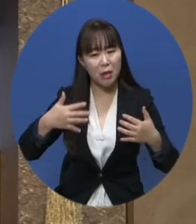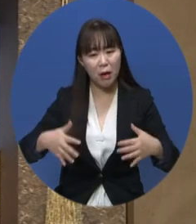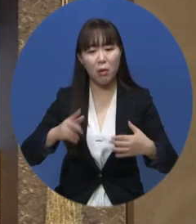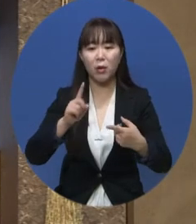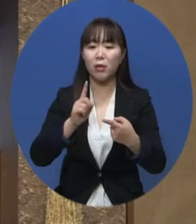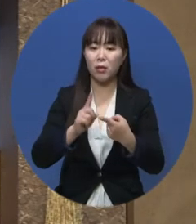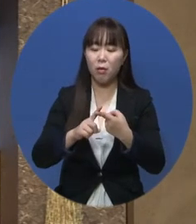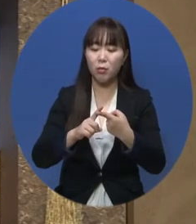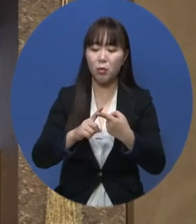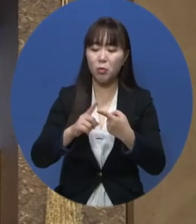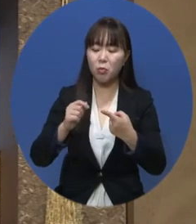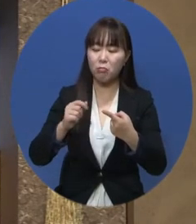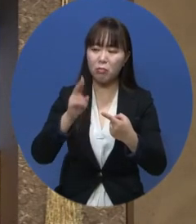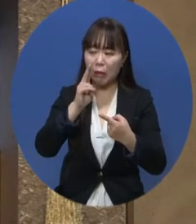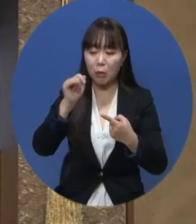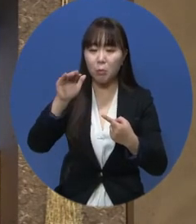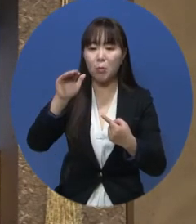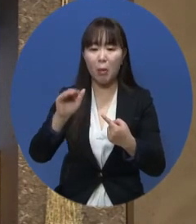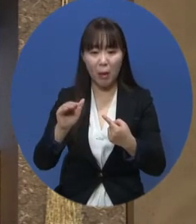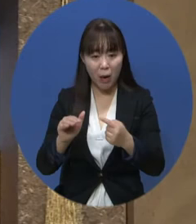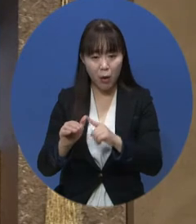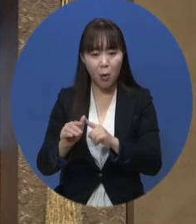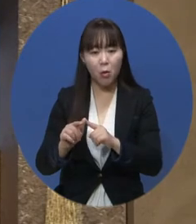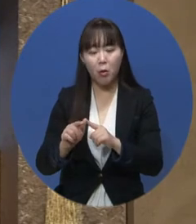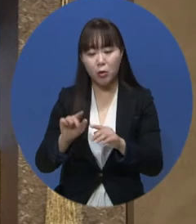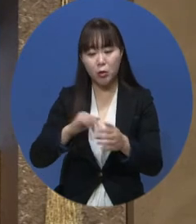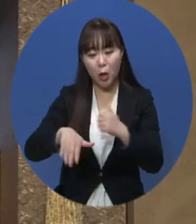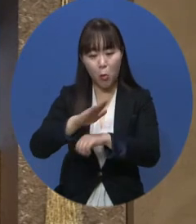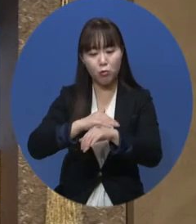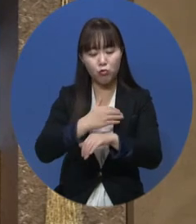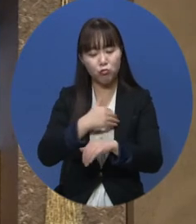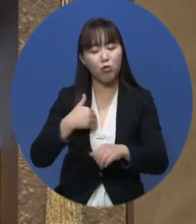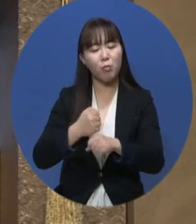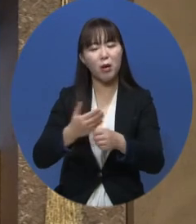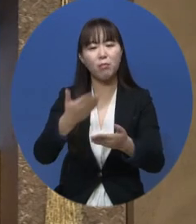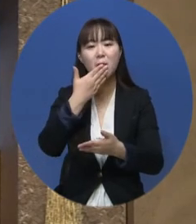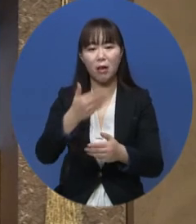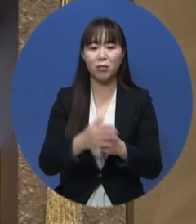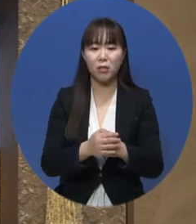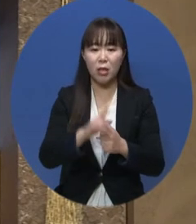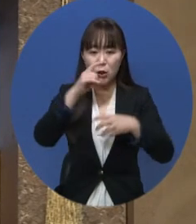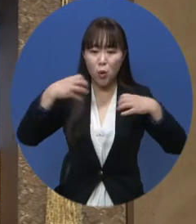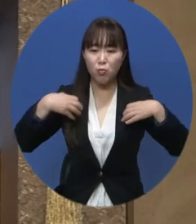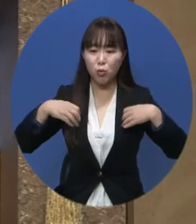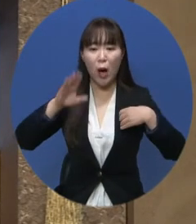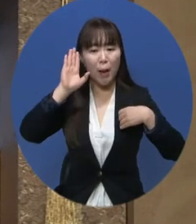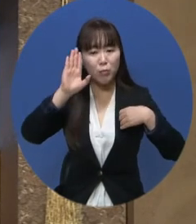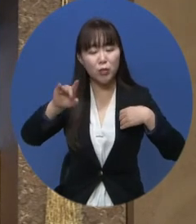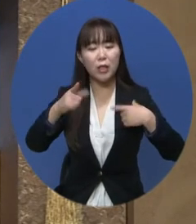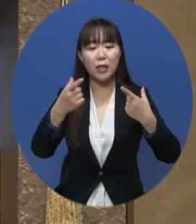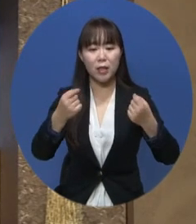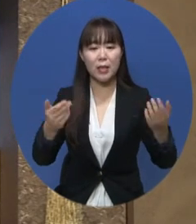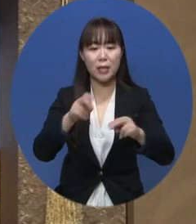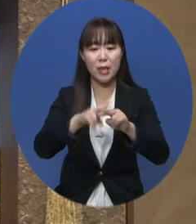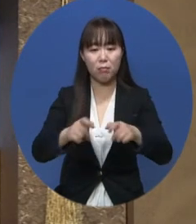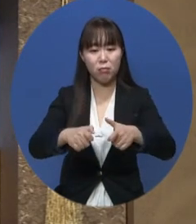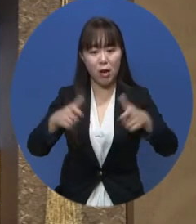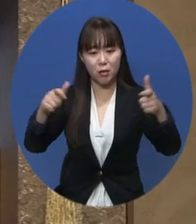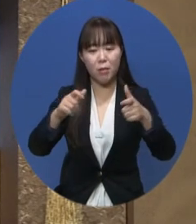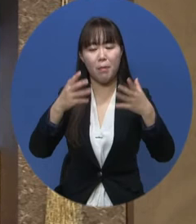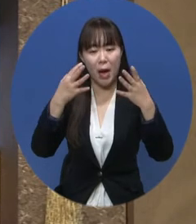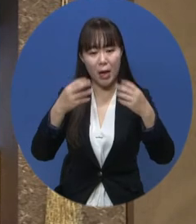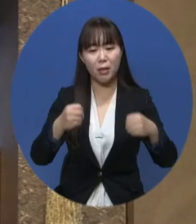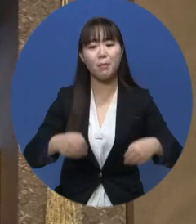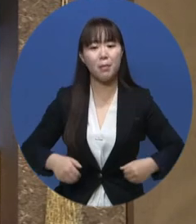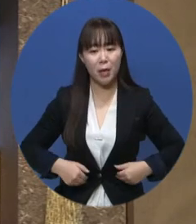일의 강도를 조금 낮춘 상태에서 예. 충분히 만들어줄 수 있다고 생각합니다. 네, 맞습니다. 아마 정부도 이 부분은 앞으로 일자리 확충을 노력이